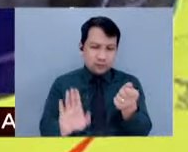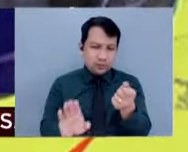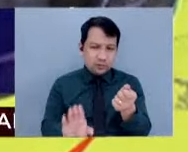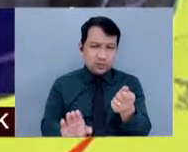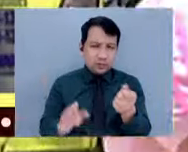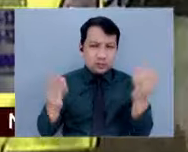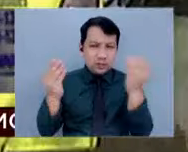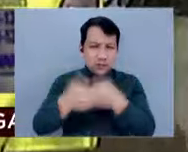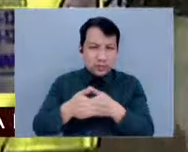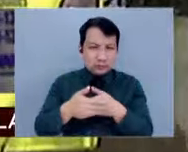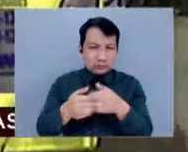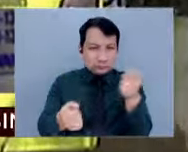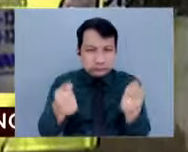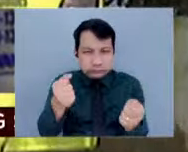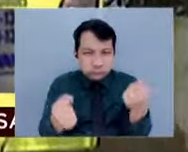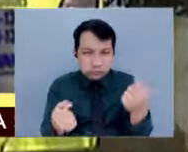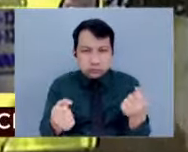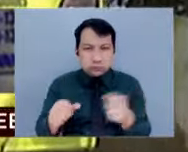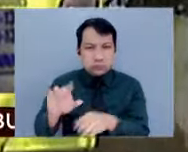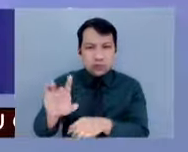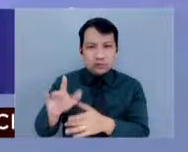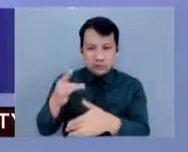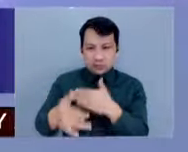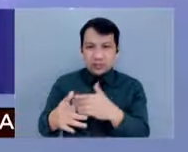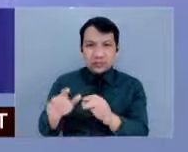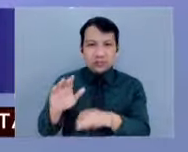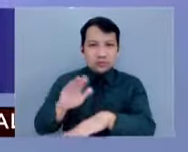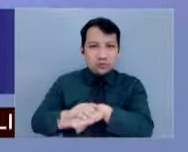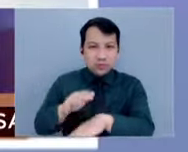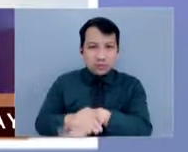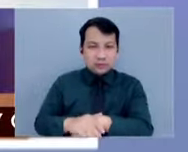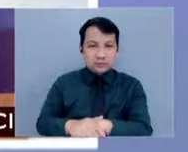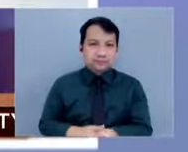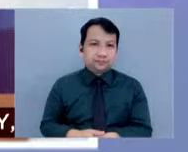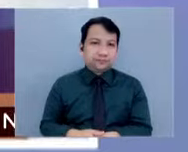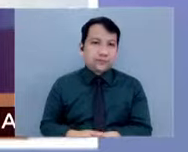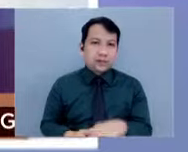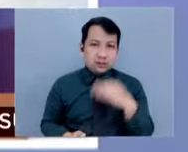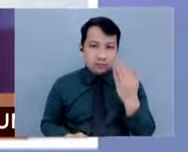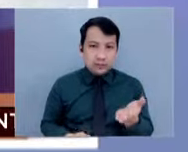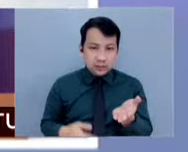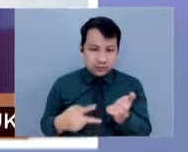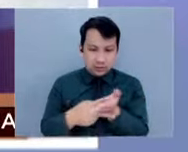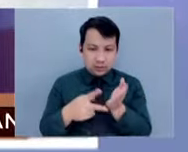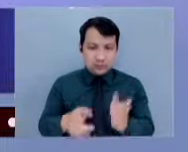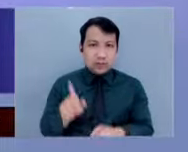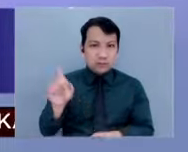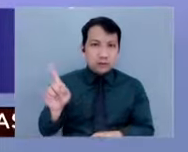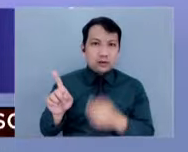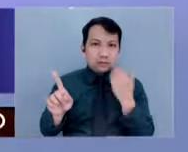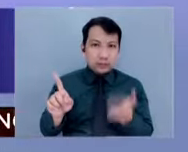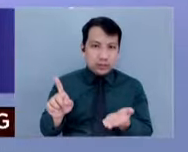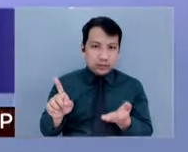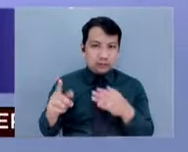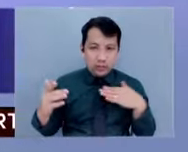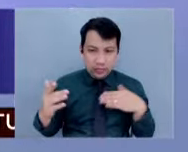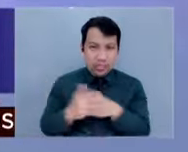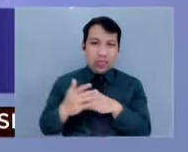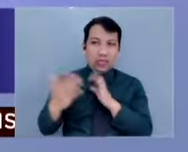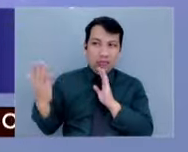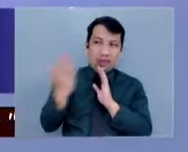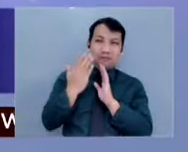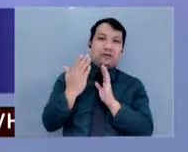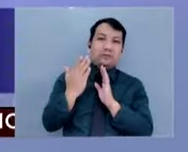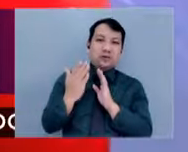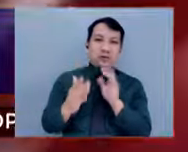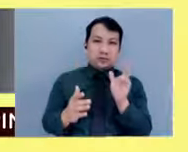lugar at walang early warning device. Dead on the spot ang konduktor ng bus dahil sa pagkakaipit. Sugatan naman ang 23